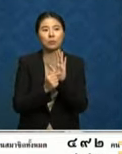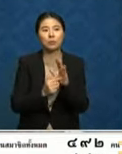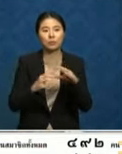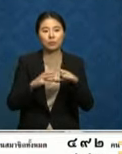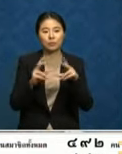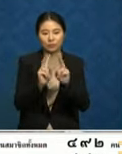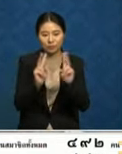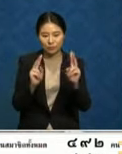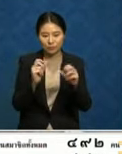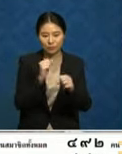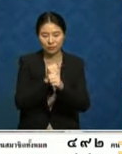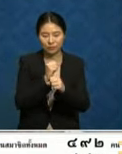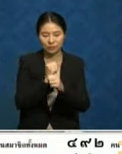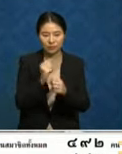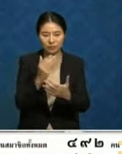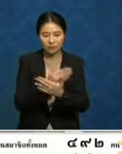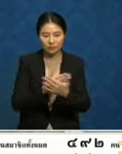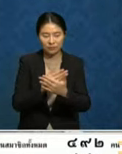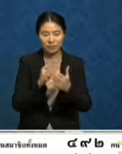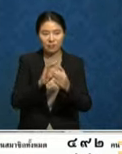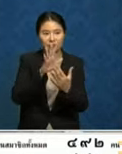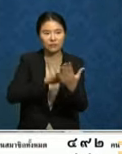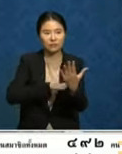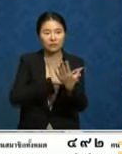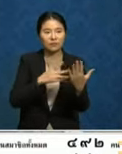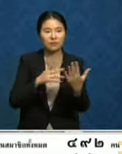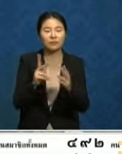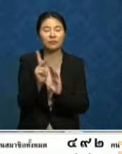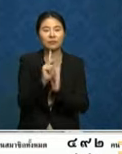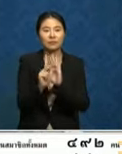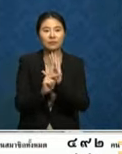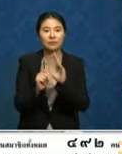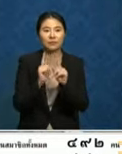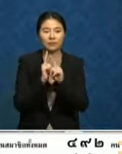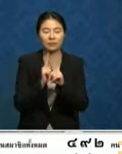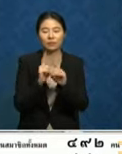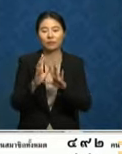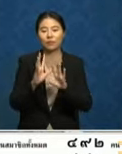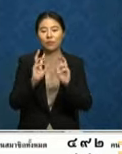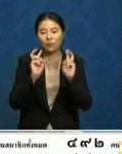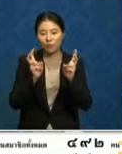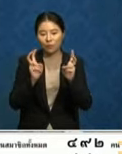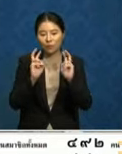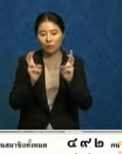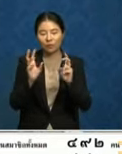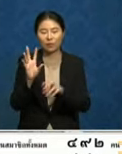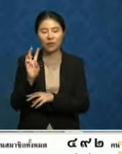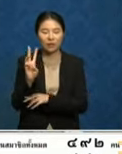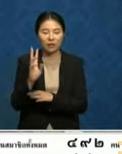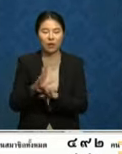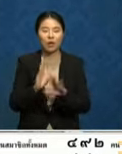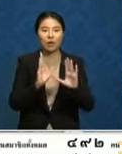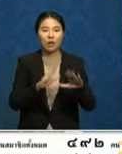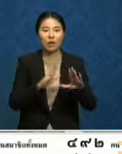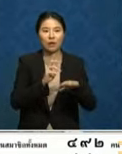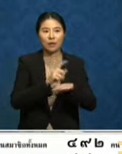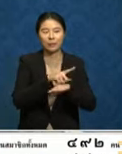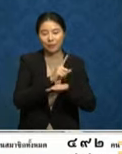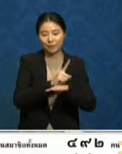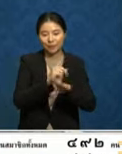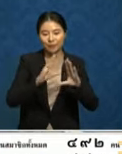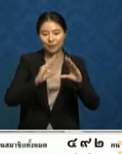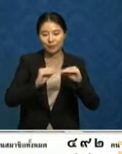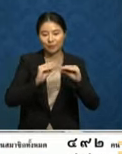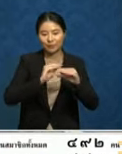กรรมาธิการพิจารณาปรับปรุงร่างกฎหมายดังกล่าวตามข้อสังเกตทั้ง 6ข้อที่ผมได้กราบเรียนท่านประธานและที่ประชุมแห่ง